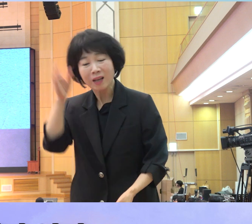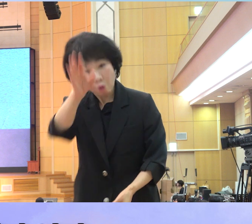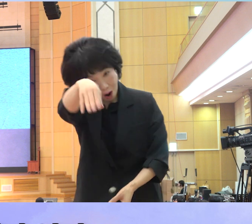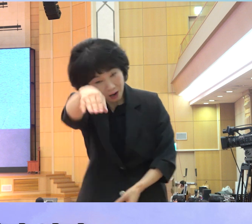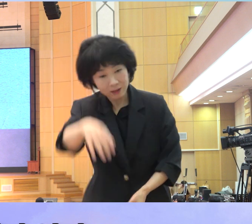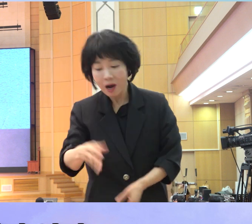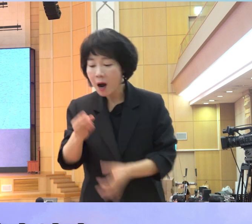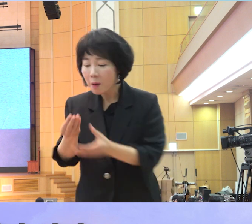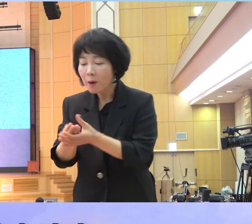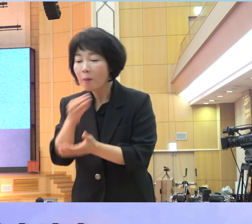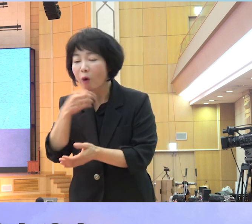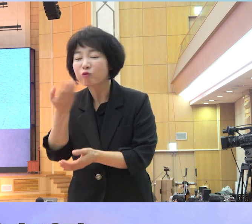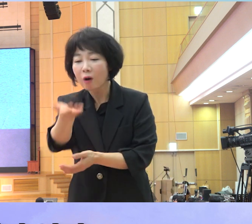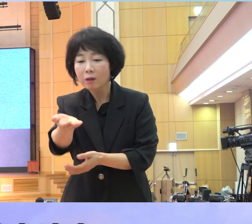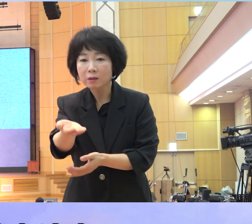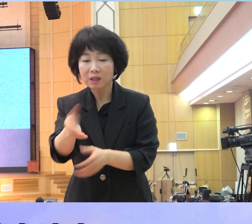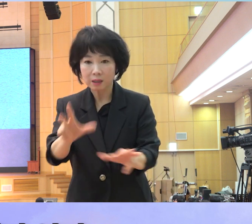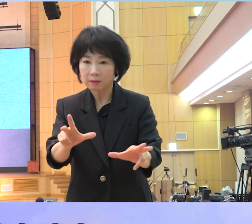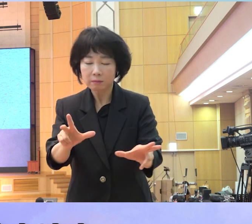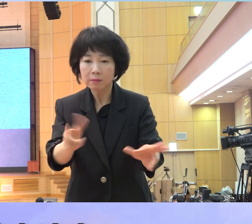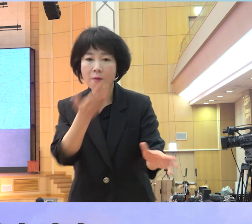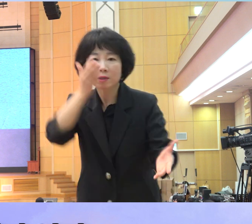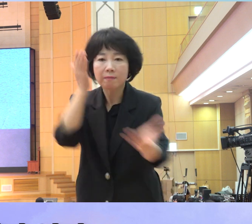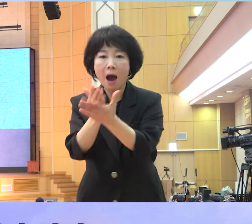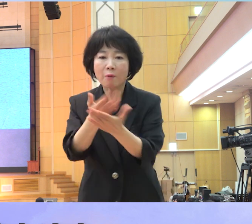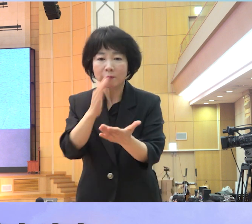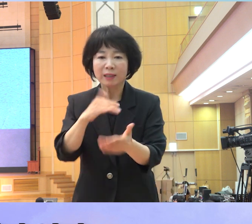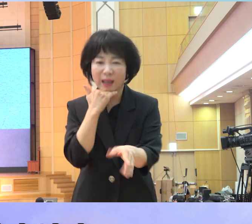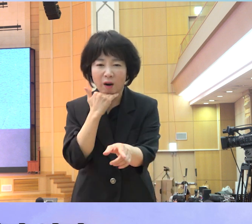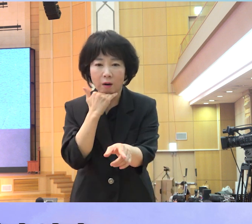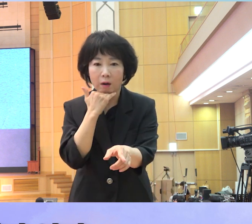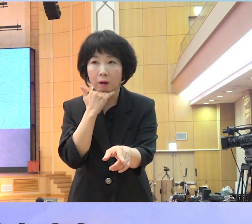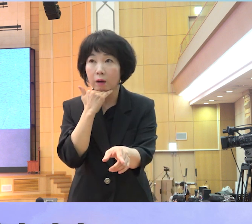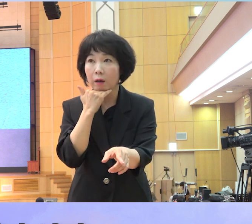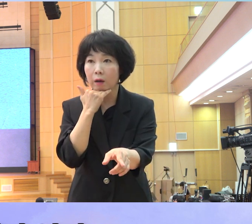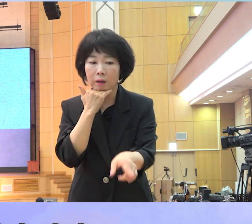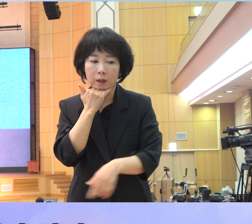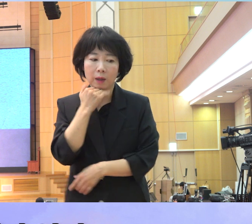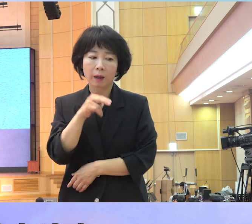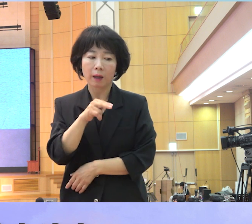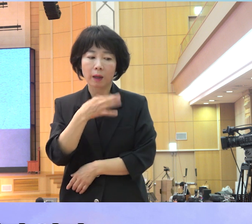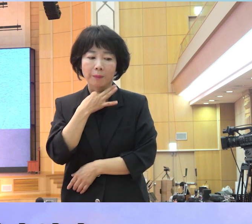걔네들은 먹기 위해서 사는 거예요. 걔는 배가 불러도 먹습니다. 나중에 토할지언정.